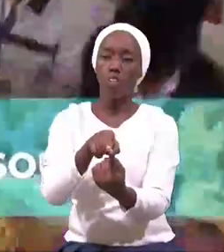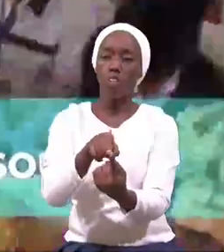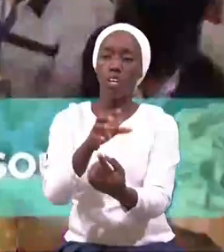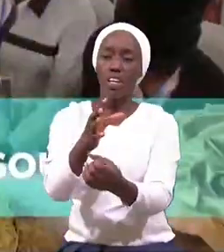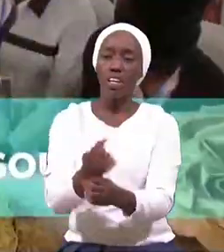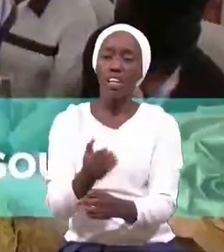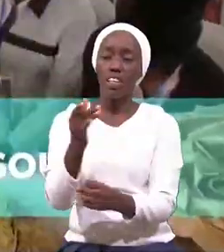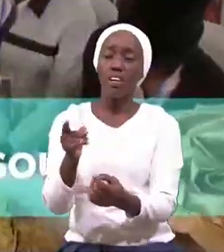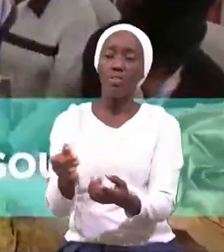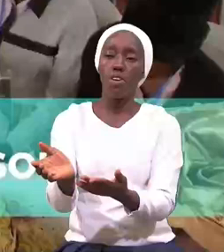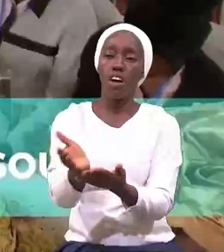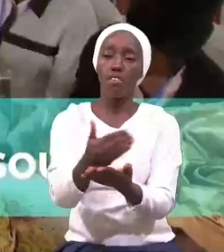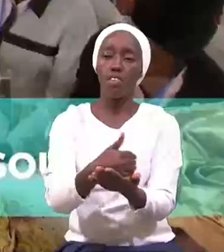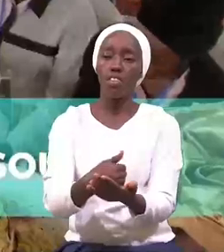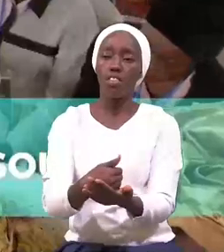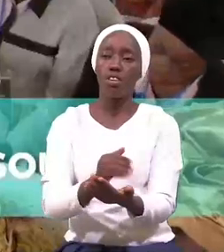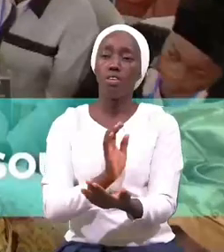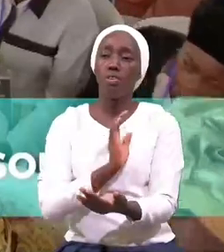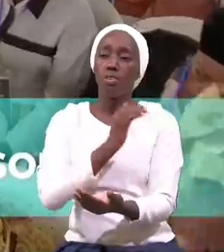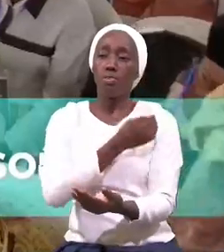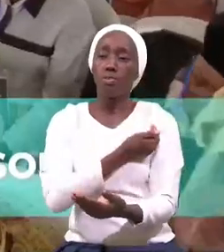nous moissonnons des âmes dans le royaume.